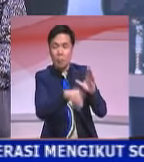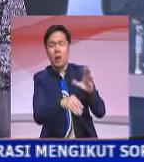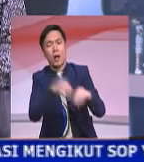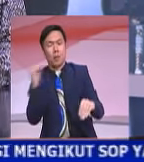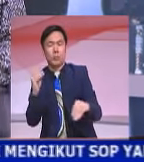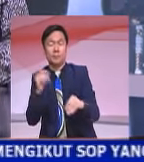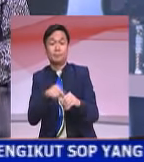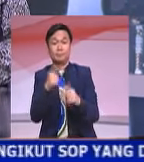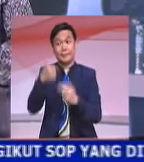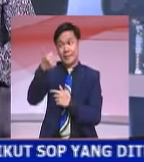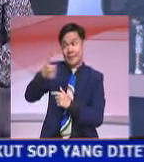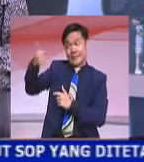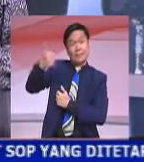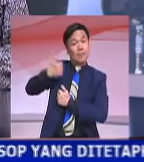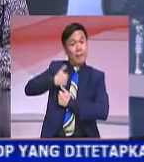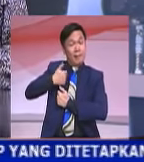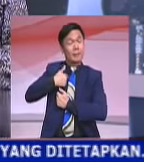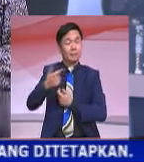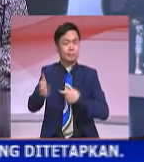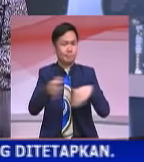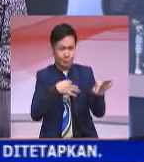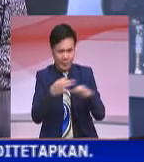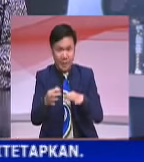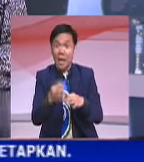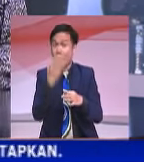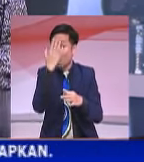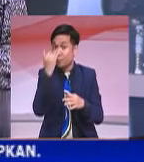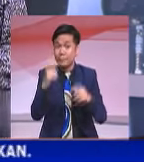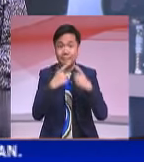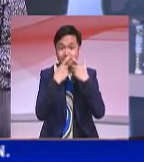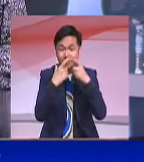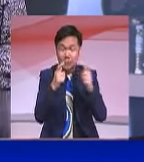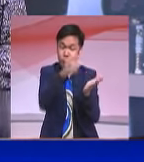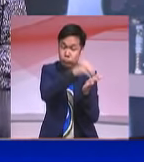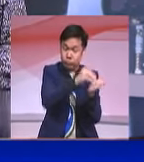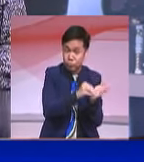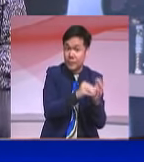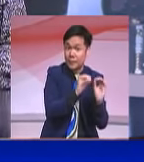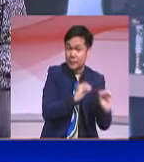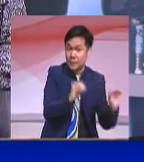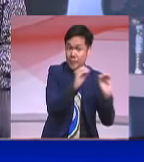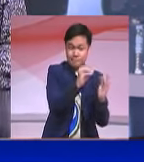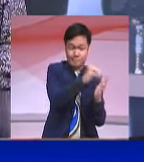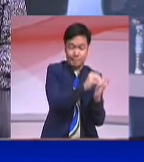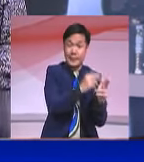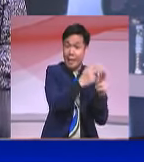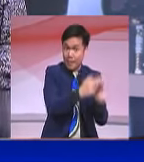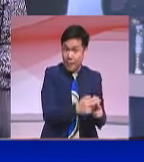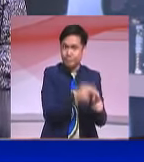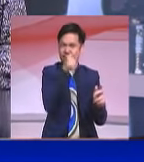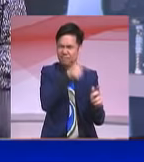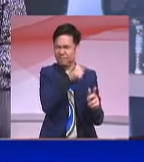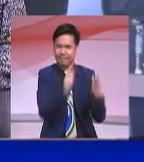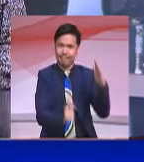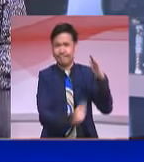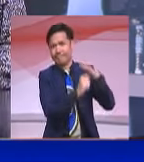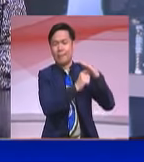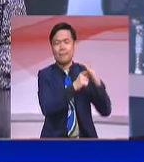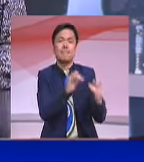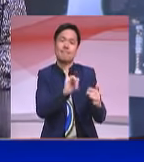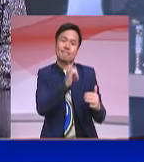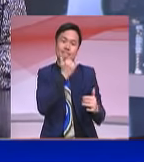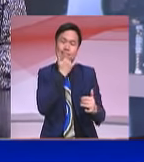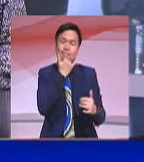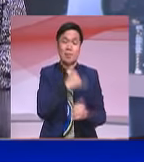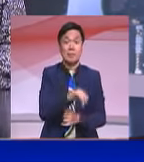Datuk Seri Ismail Sabri Yaakob gagal menyediakan peralatan merekod butiran diri pelanggan mencatatkan kesalahan tertinggi